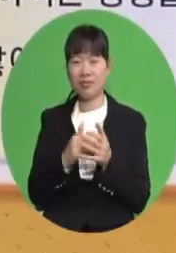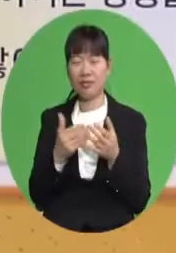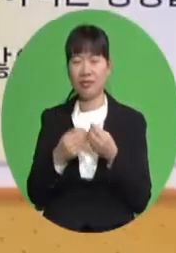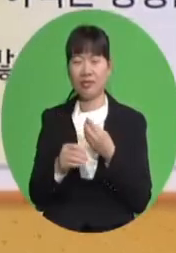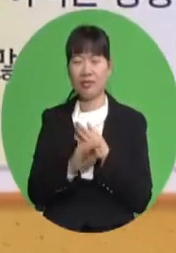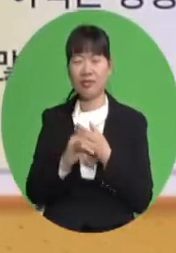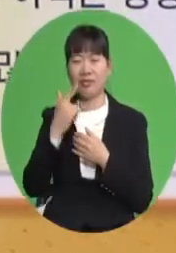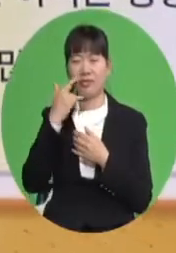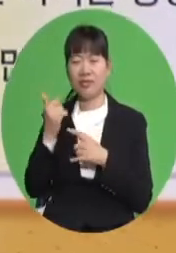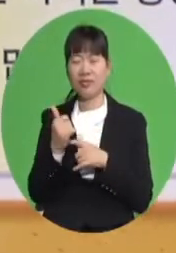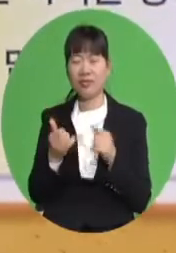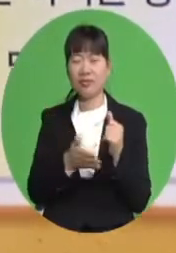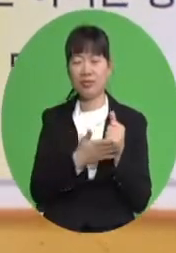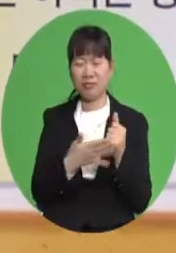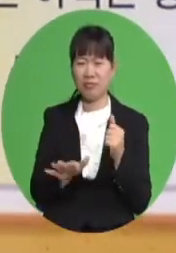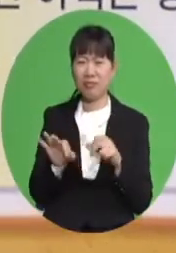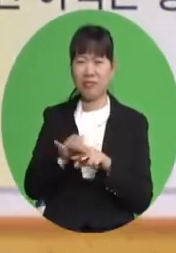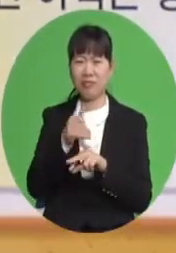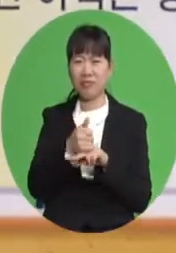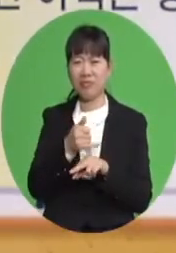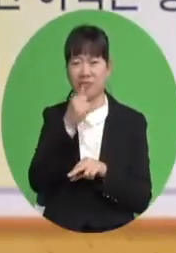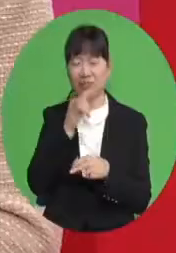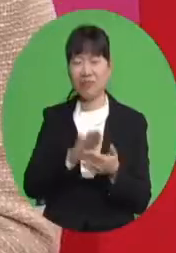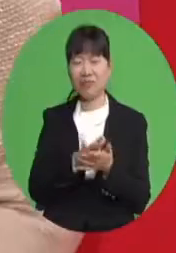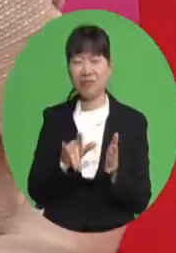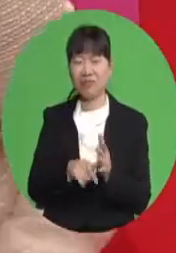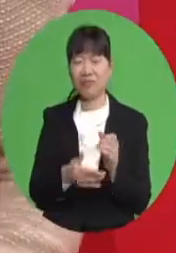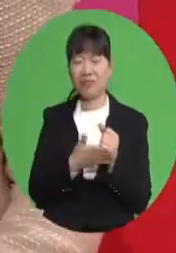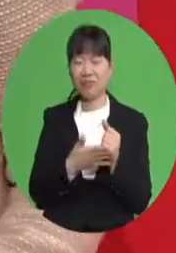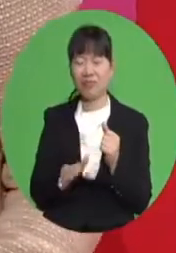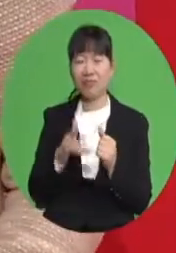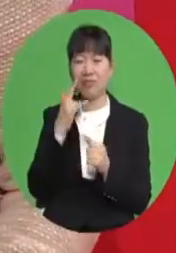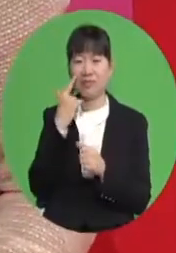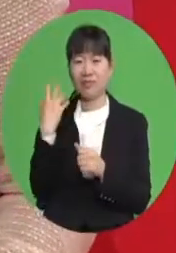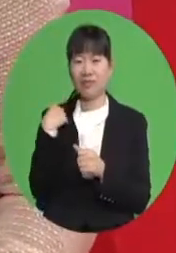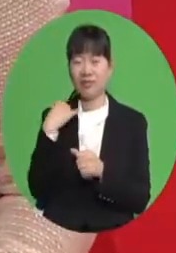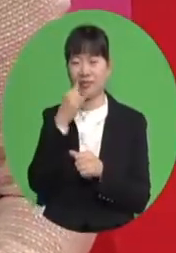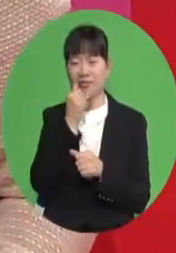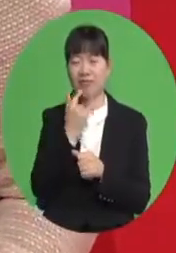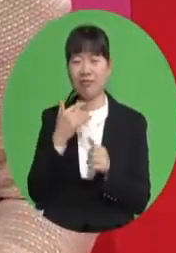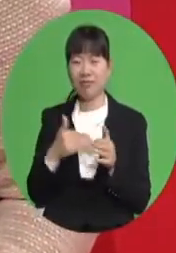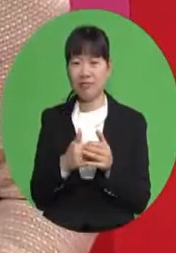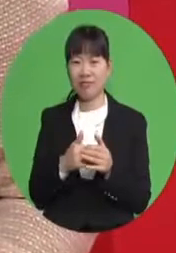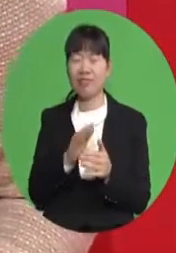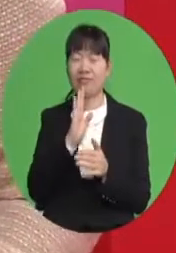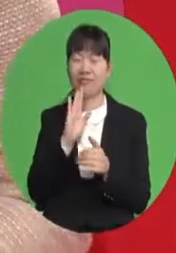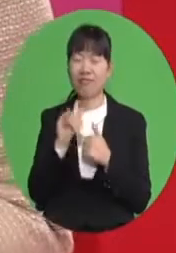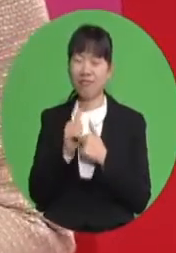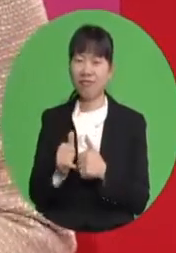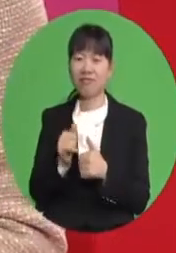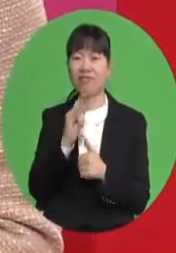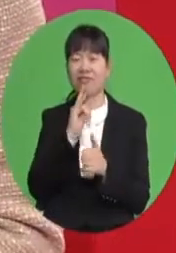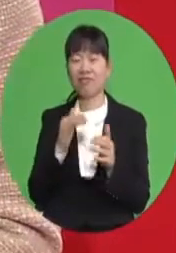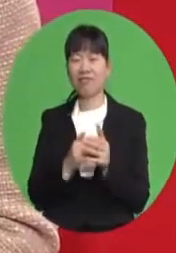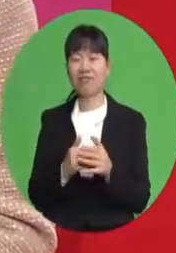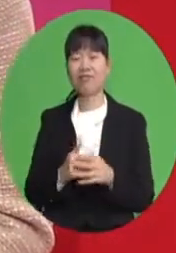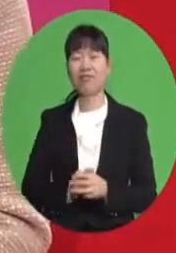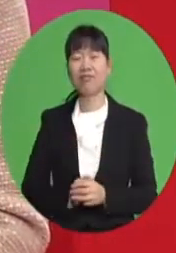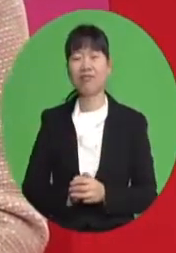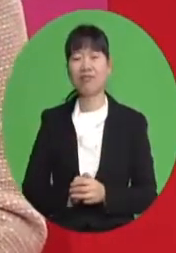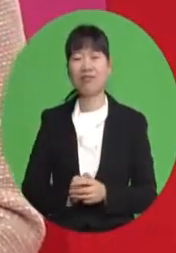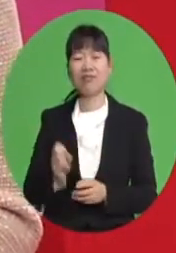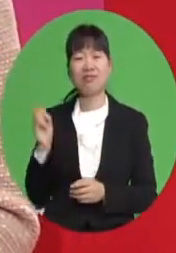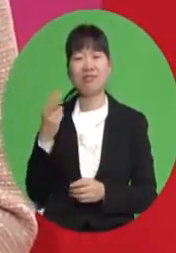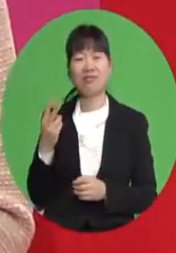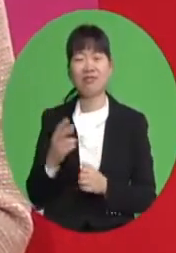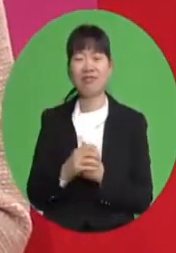들면 아빠가 방귀쟁이다. 그러면 아이 놀이에서 자꾸 방귀 끼는 아빠 역할을 한다든지. 아, 정말 따라하더라고요. 예, 예. 네, 많이 예. 하죠. 예. 그리고